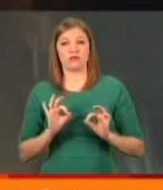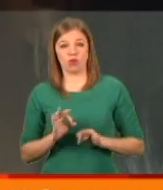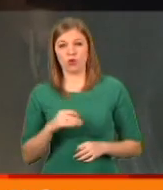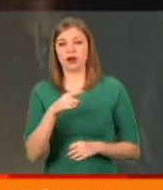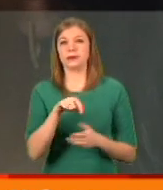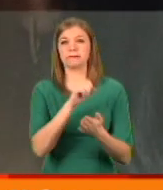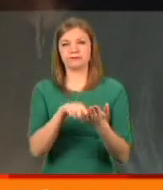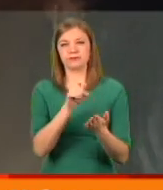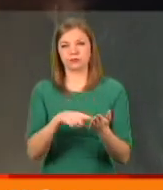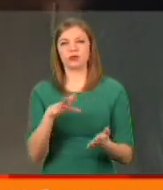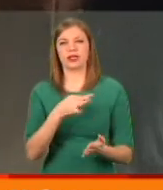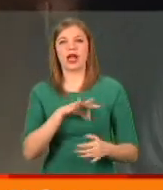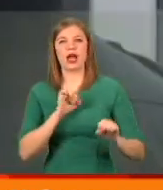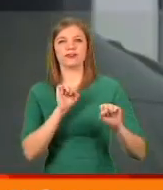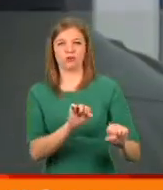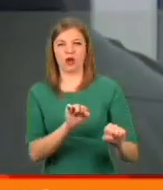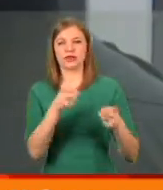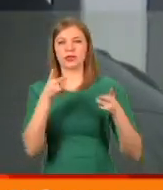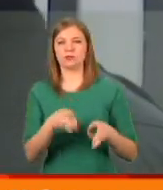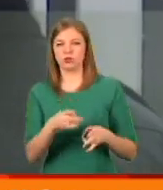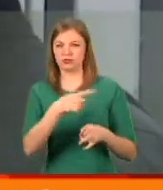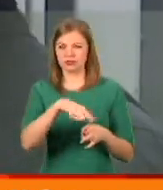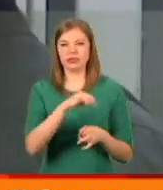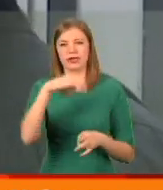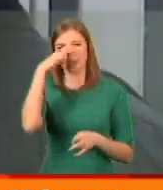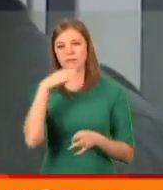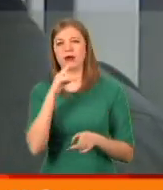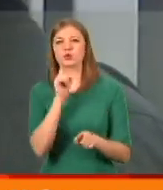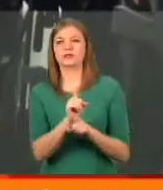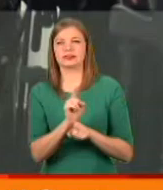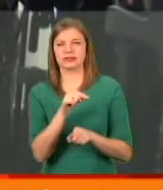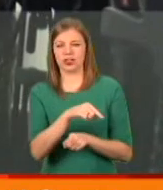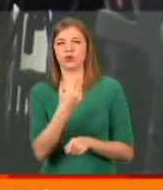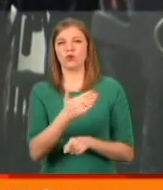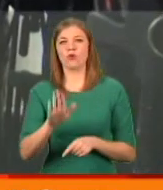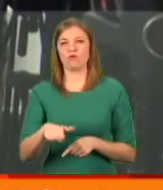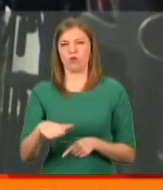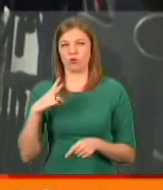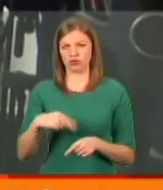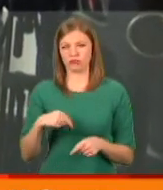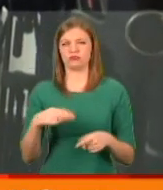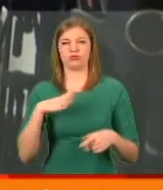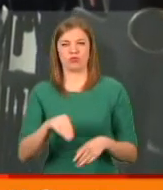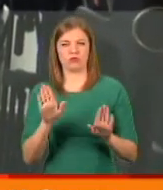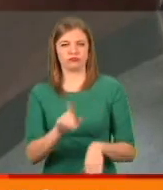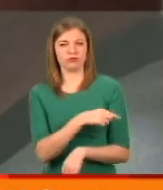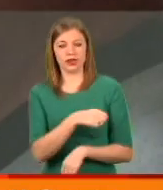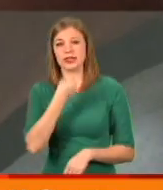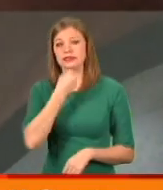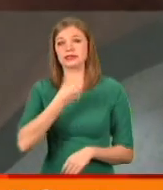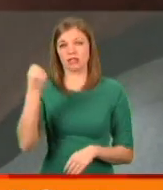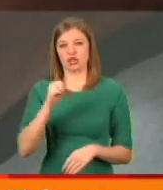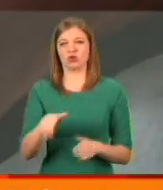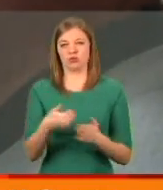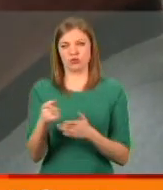водійці «Лексуса» ставили адвокати постраждалих і батько сестер Берченко. Його молодша Діана померла в лікарні, старша Оксана